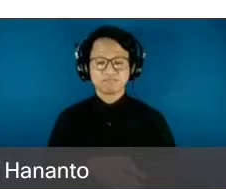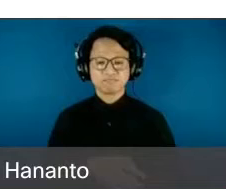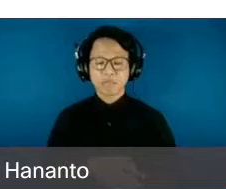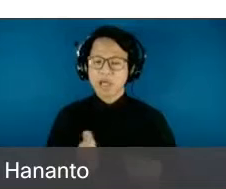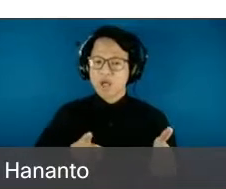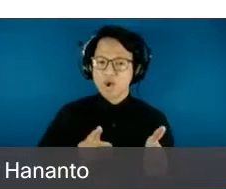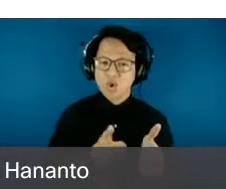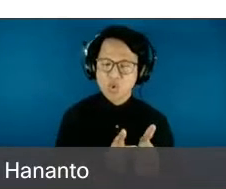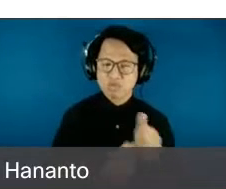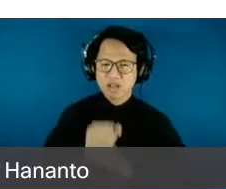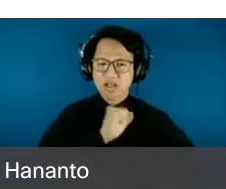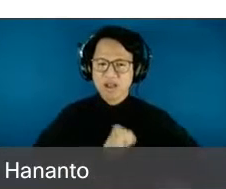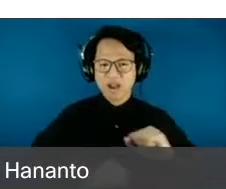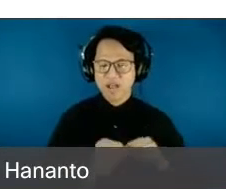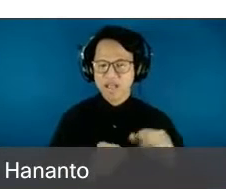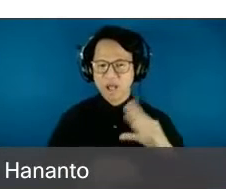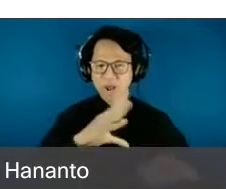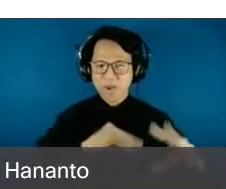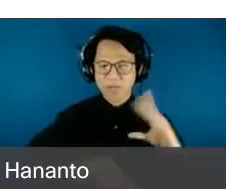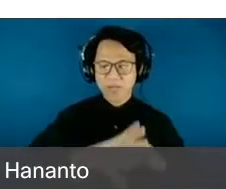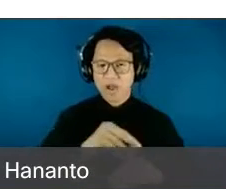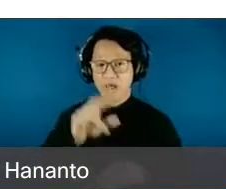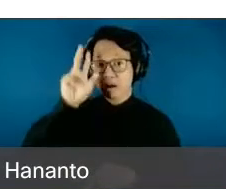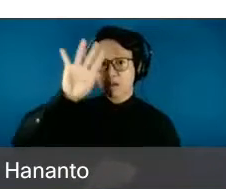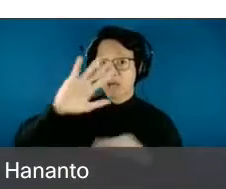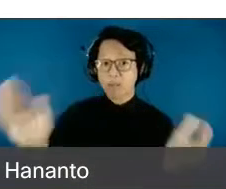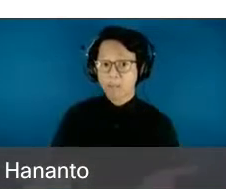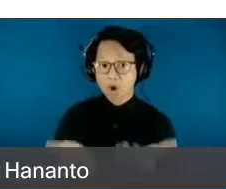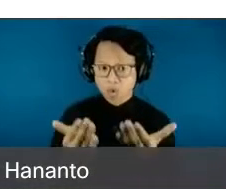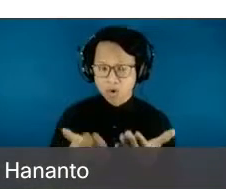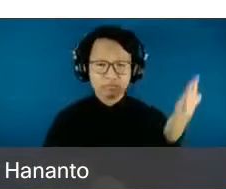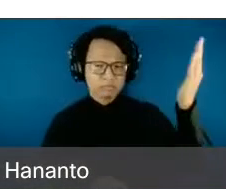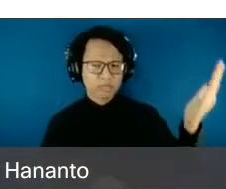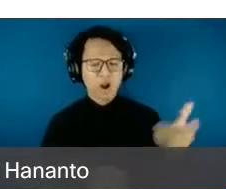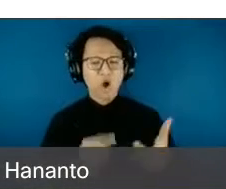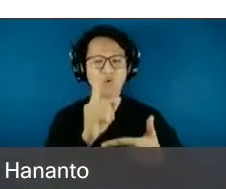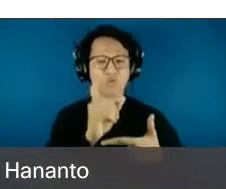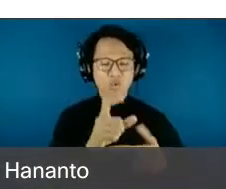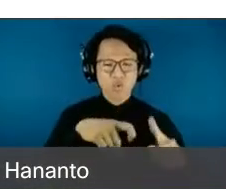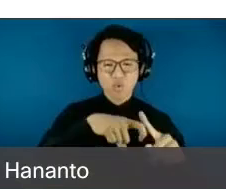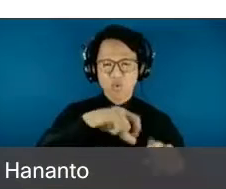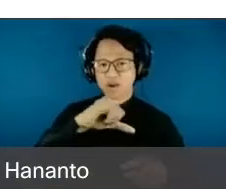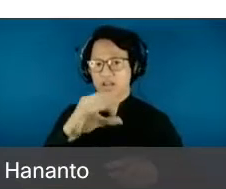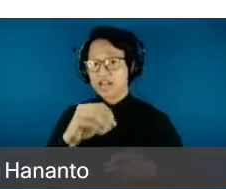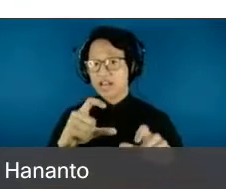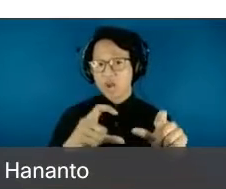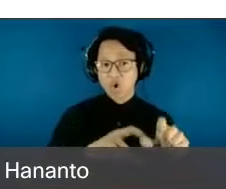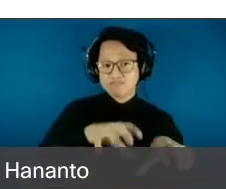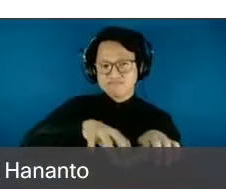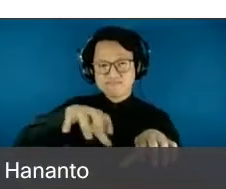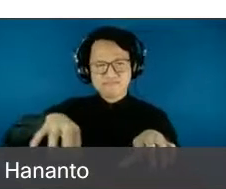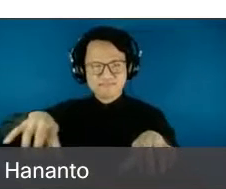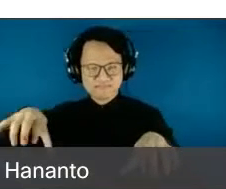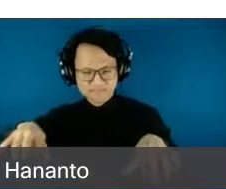Musrenbang Kabupaten, serta di mana itu ada foto kios yang berjajar. Di situ